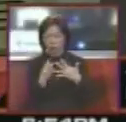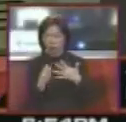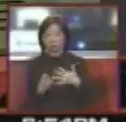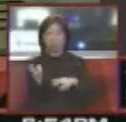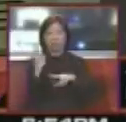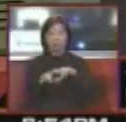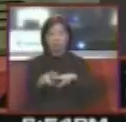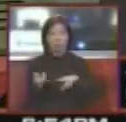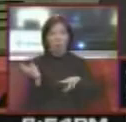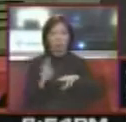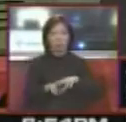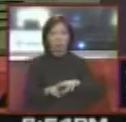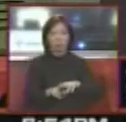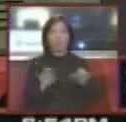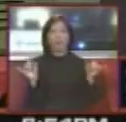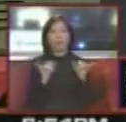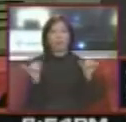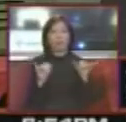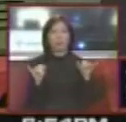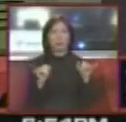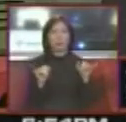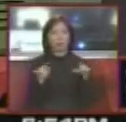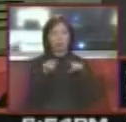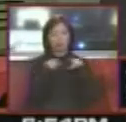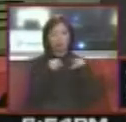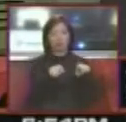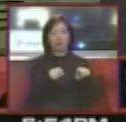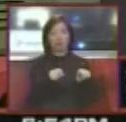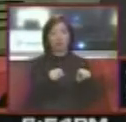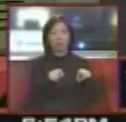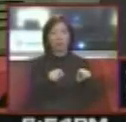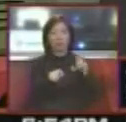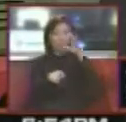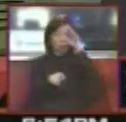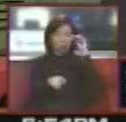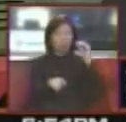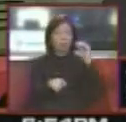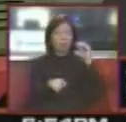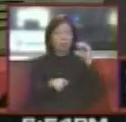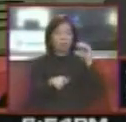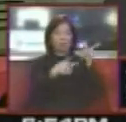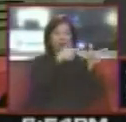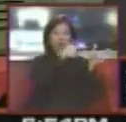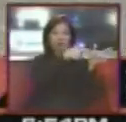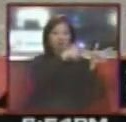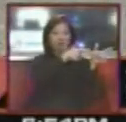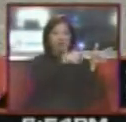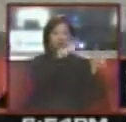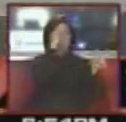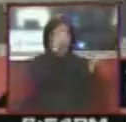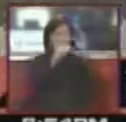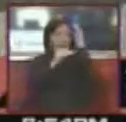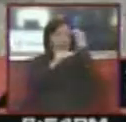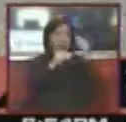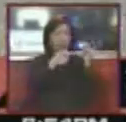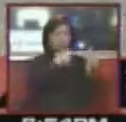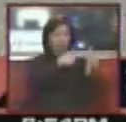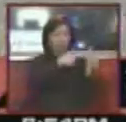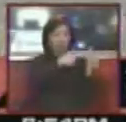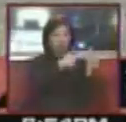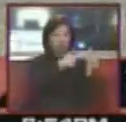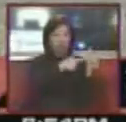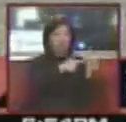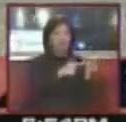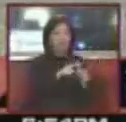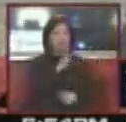At pareho pa rin ang trending, ito ay sa mga males who have sex with males. Pinangangambahan na aabot